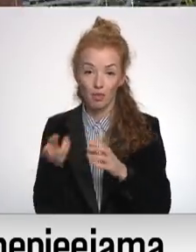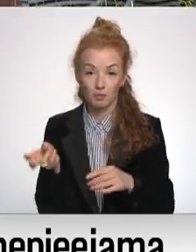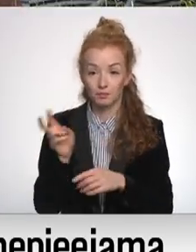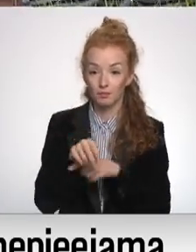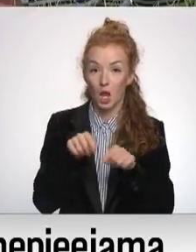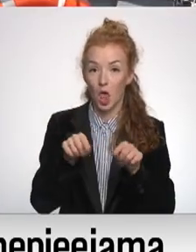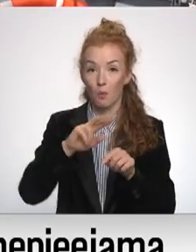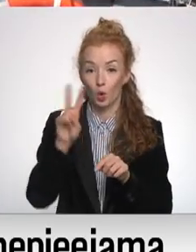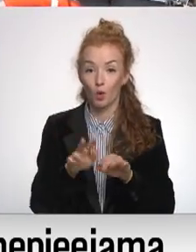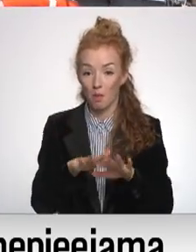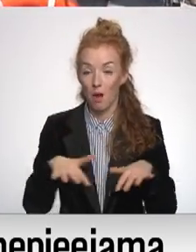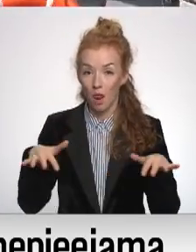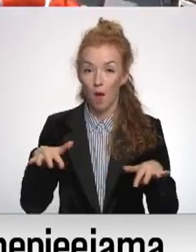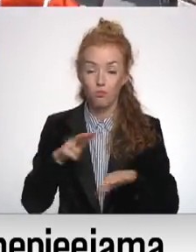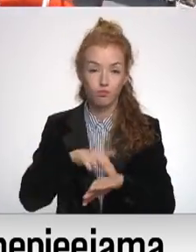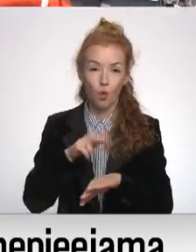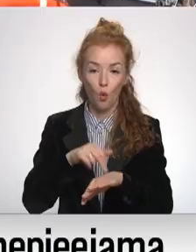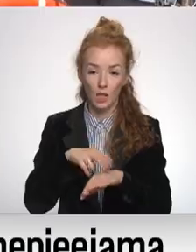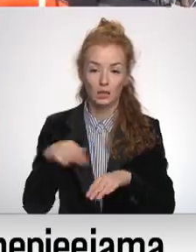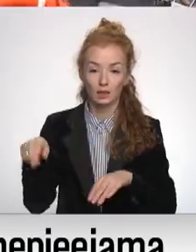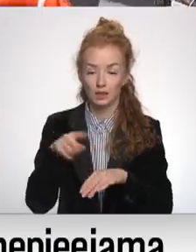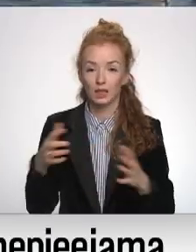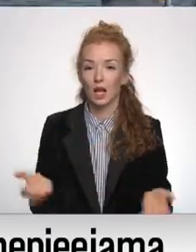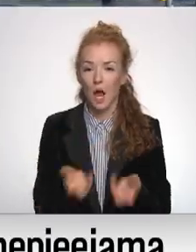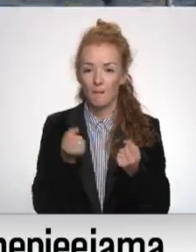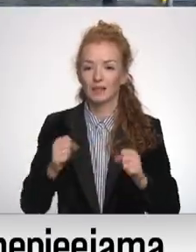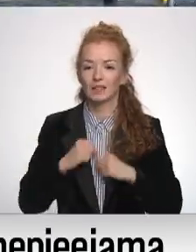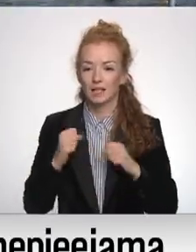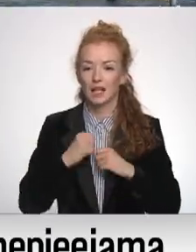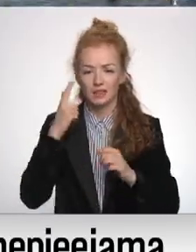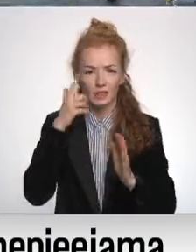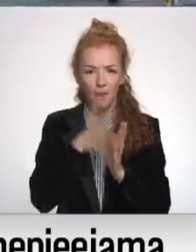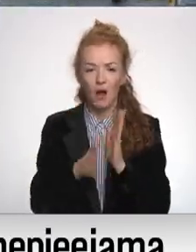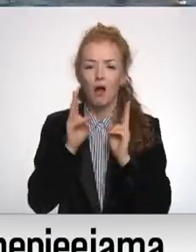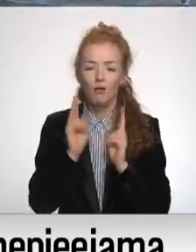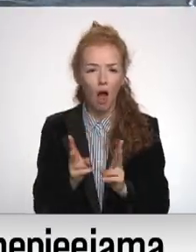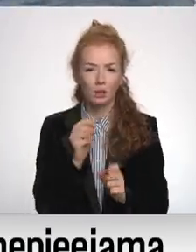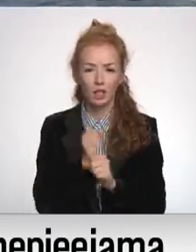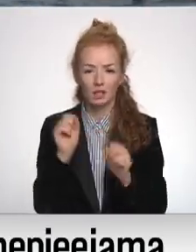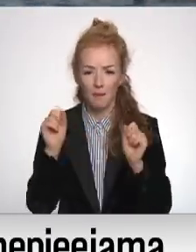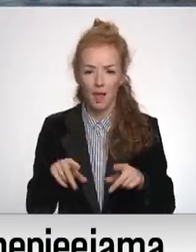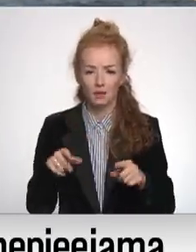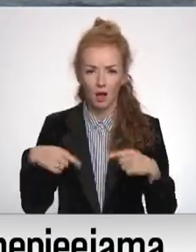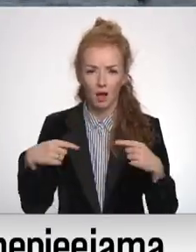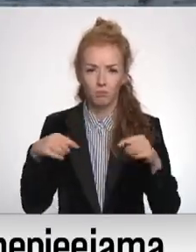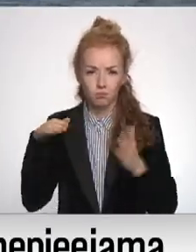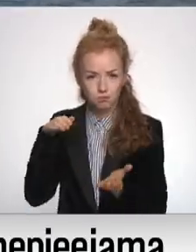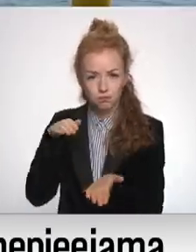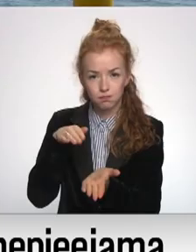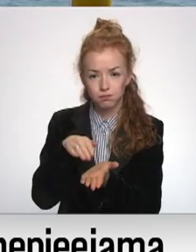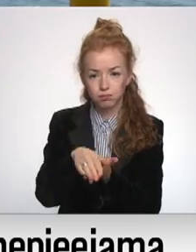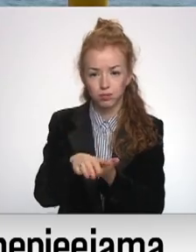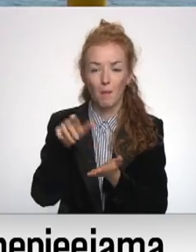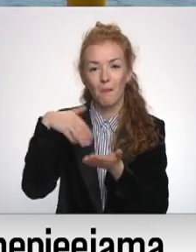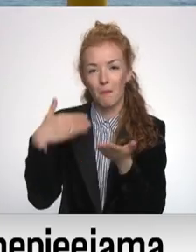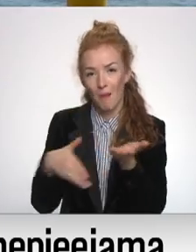ezera pludmalē, pašvaldības policisti pludmales glābēji mēģina saprast, kā darbojas krēslas, kurš palīdz ratiņkrēslā